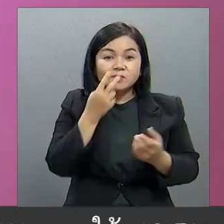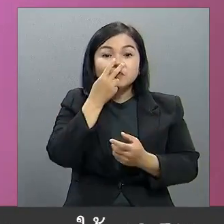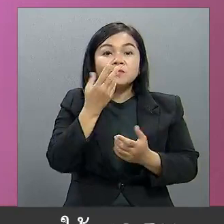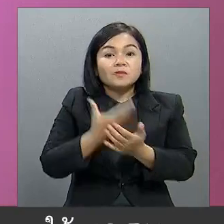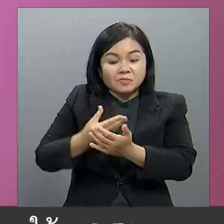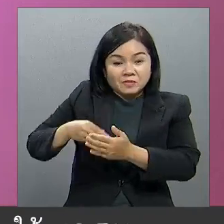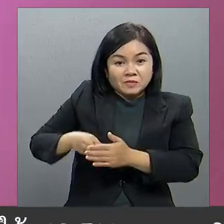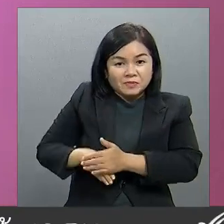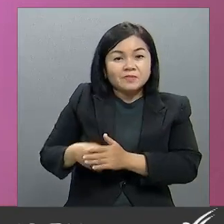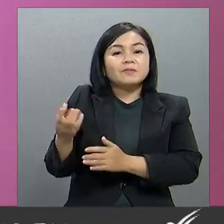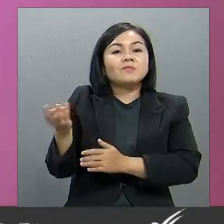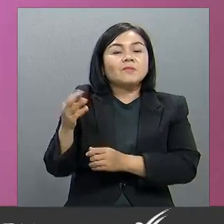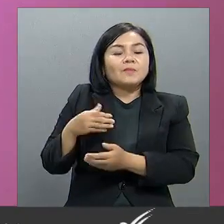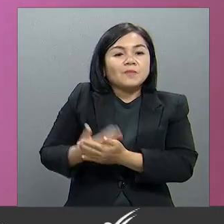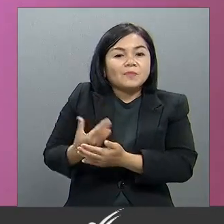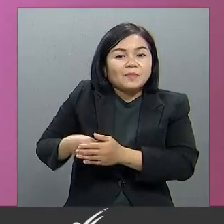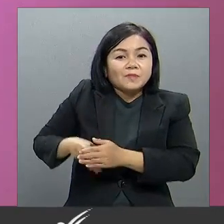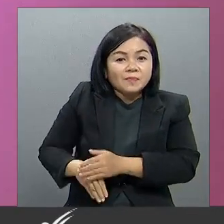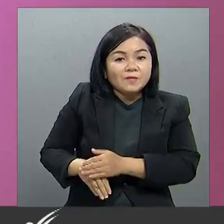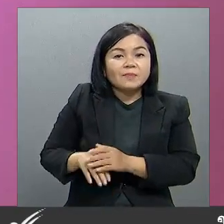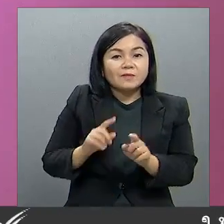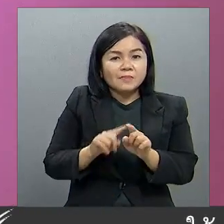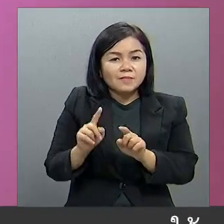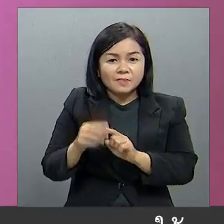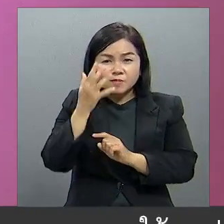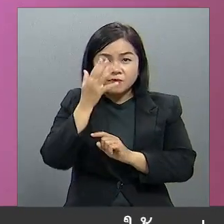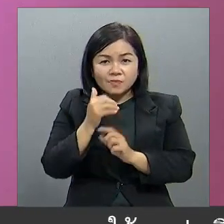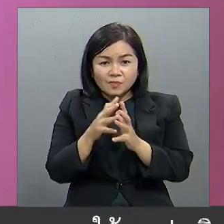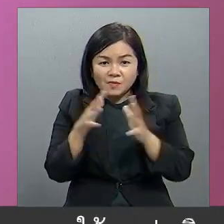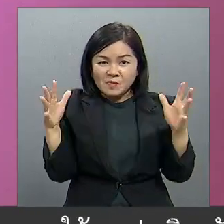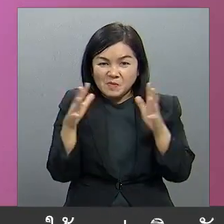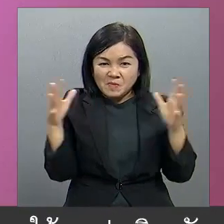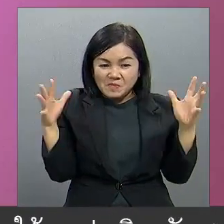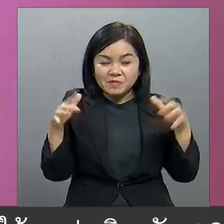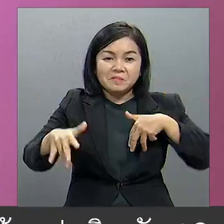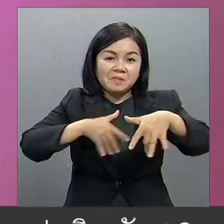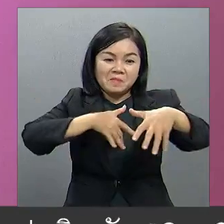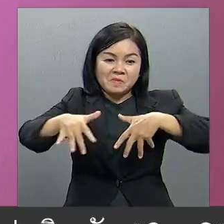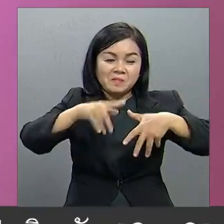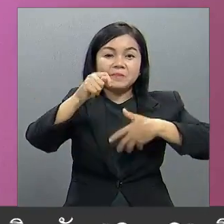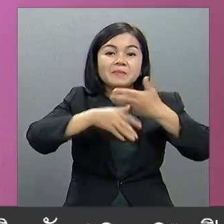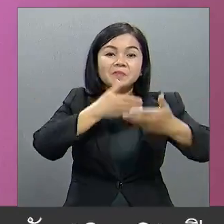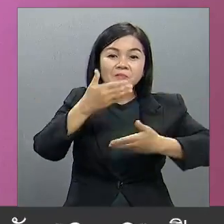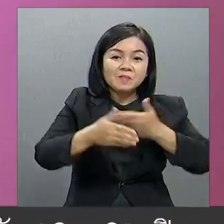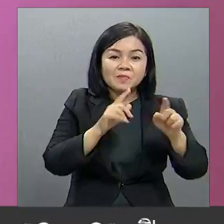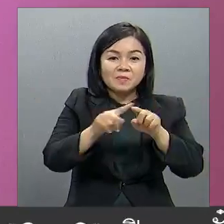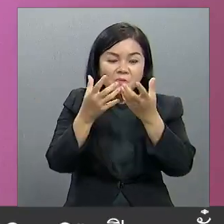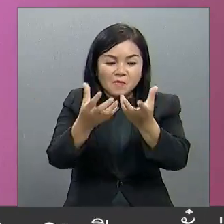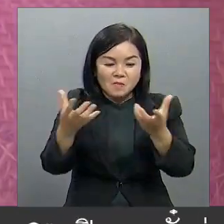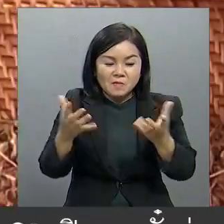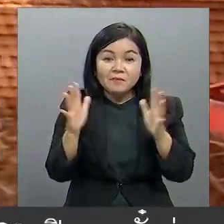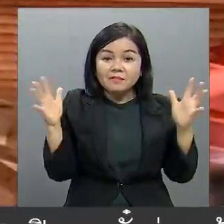องเยอะไ่แต่ของในงานนั้ต้องบอกเลยครัวาแ่นจริงๆ กับตลาดร่มใจจะยิ่งใหญ่ของเยอะแ baitไหนตามผมไปเลยคร